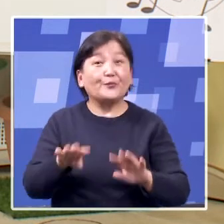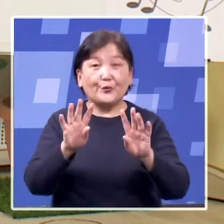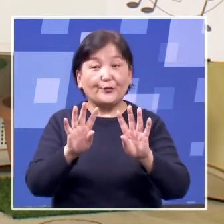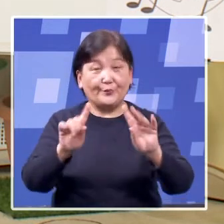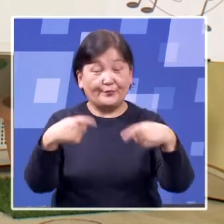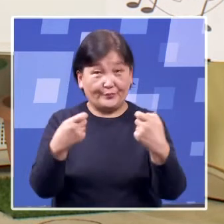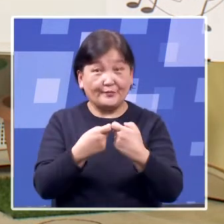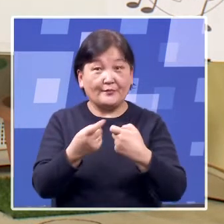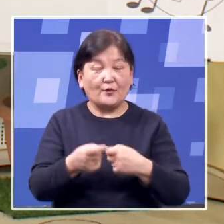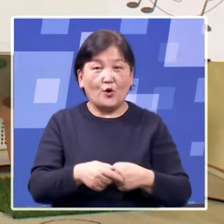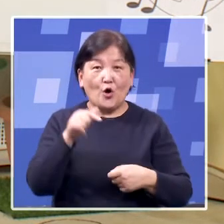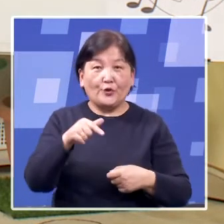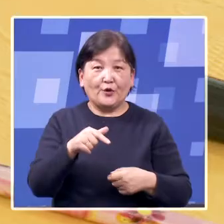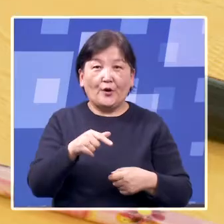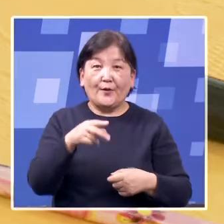уу бүгдээрээ.